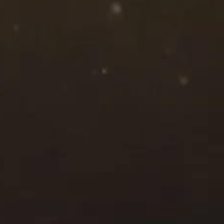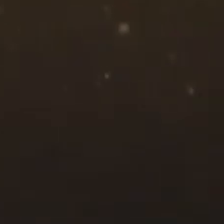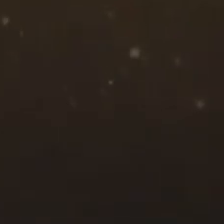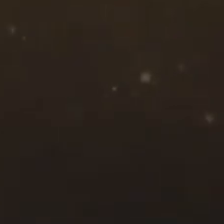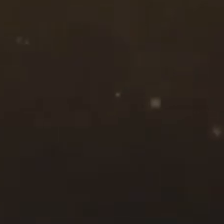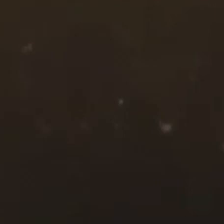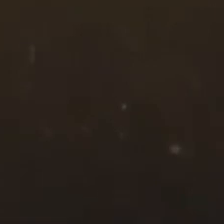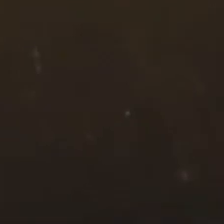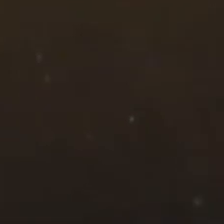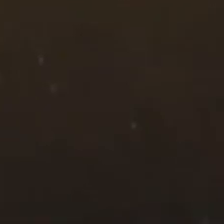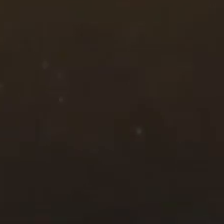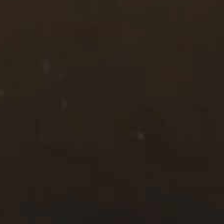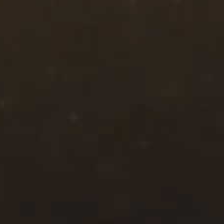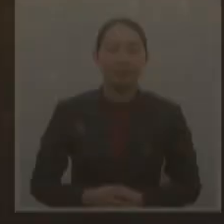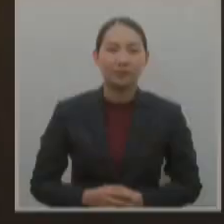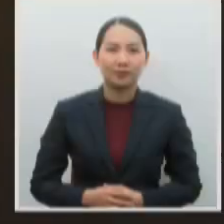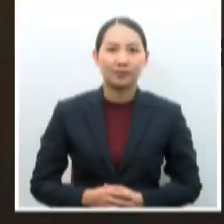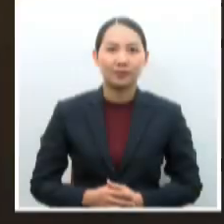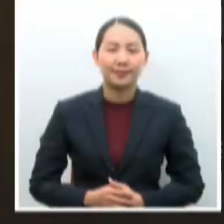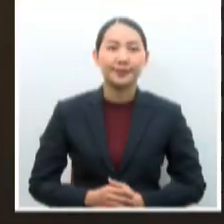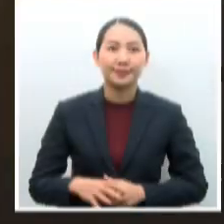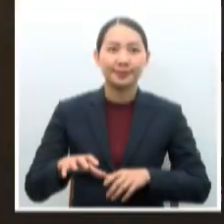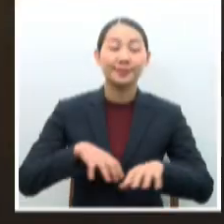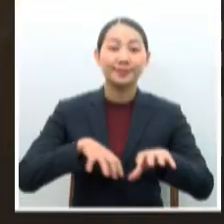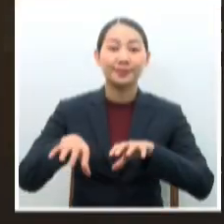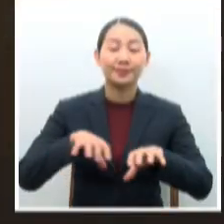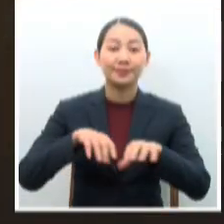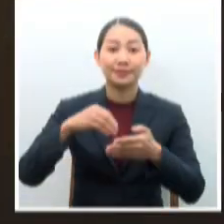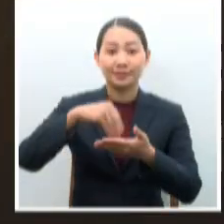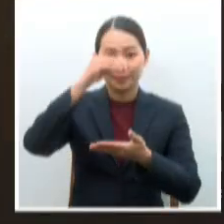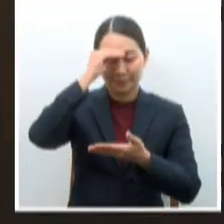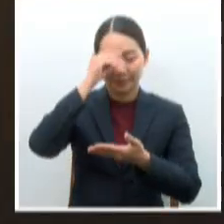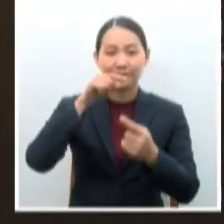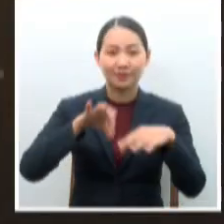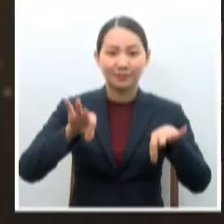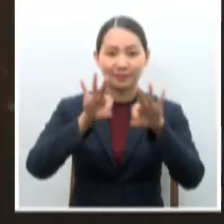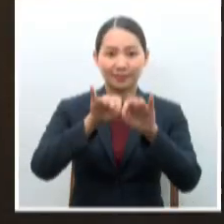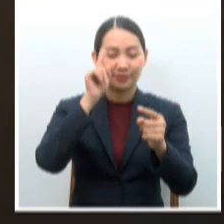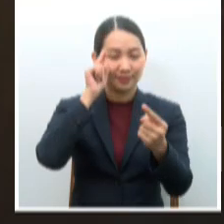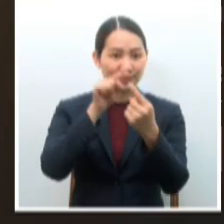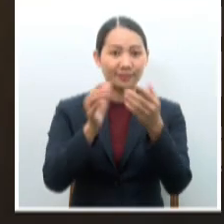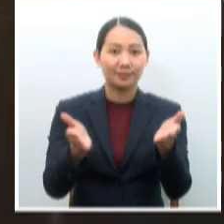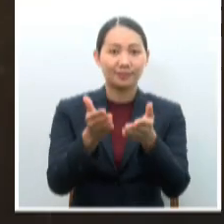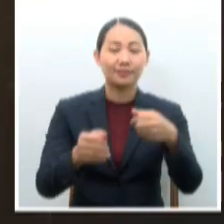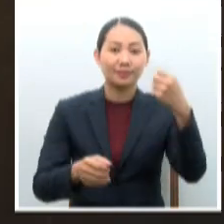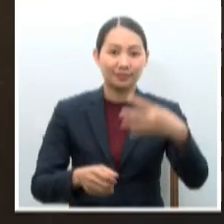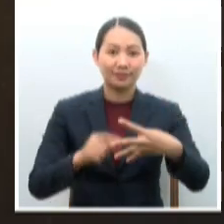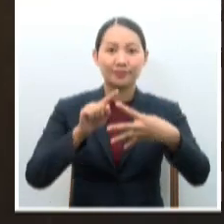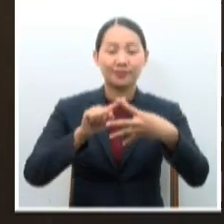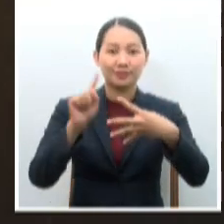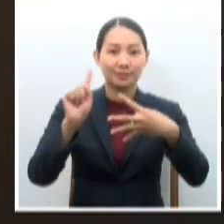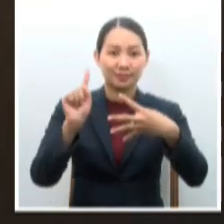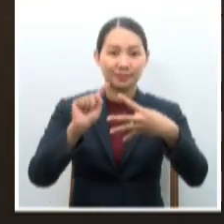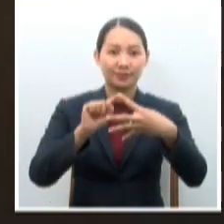การจัดการศึกษาต้องมุ่งสร้างพื้นฐานให้กับผู้เรียน4ด้าน1. การมีทัศนคติที่ถูกต้